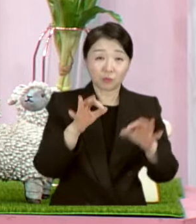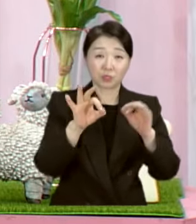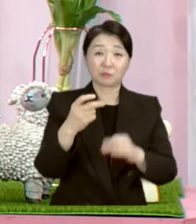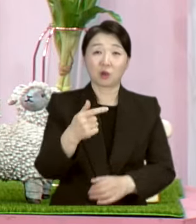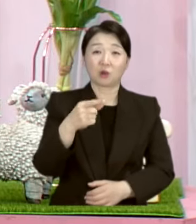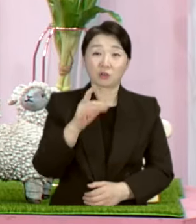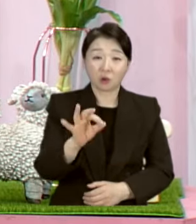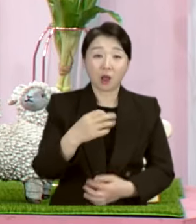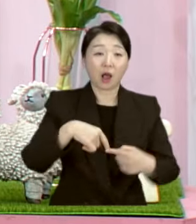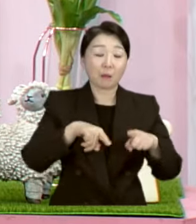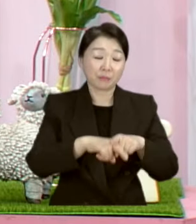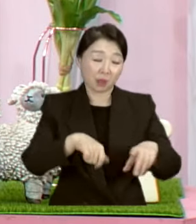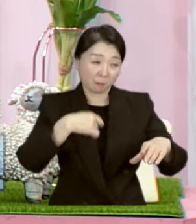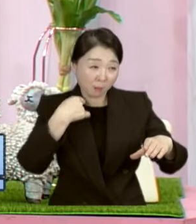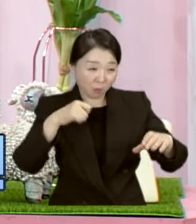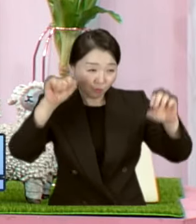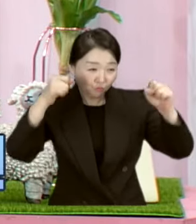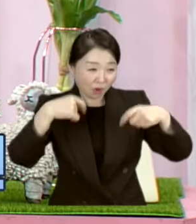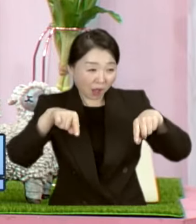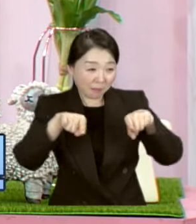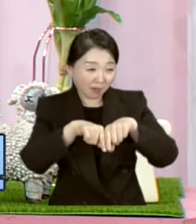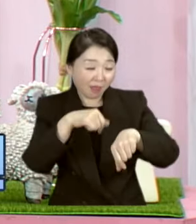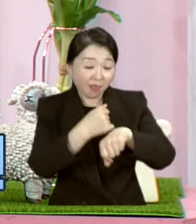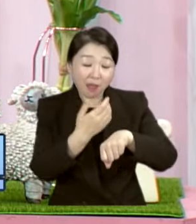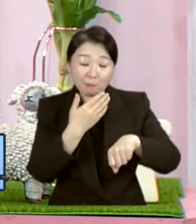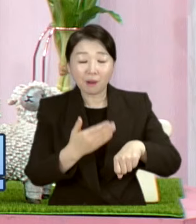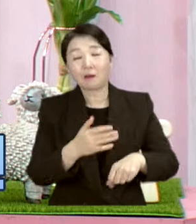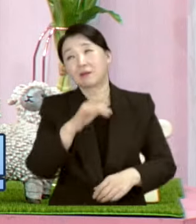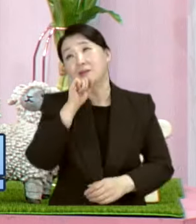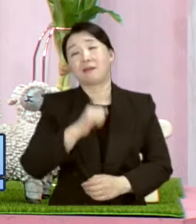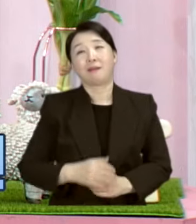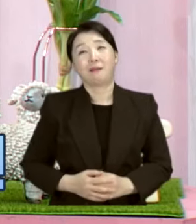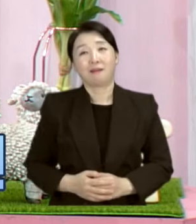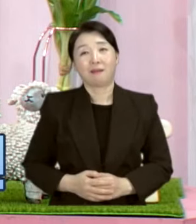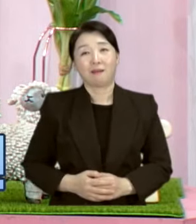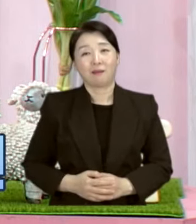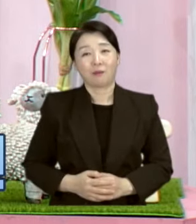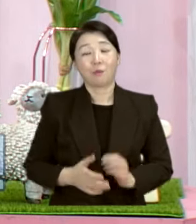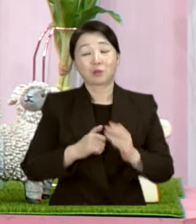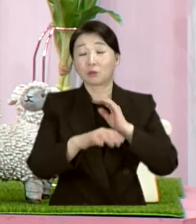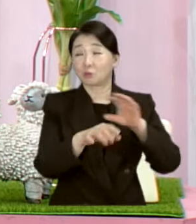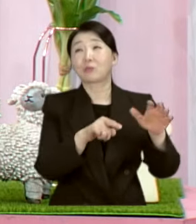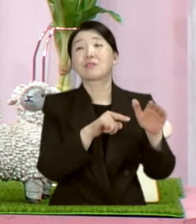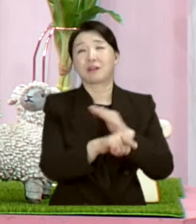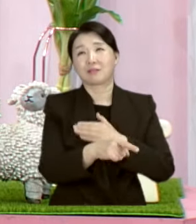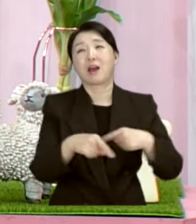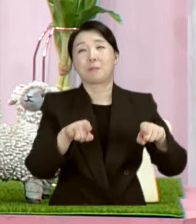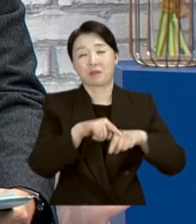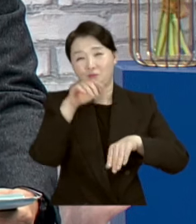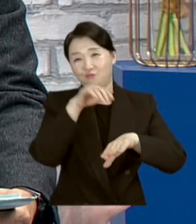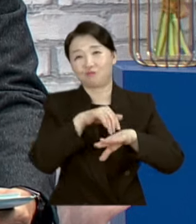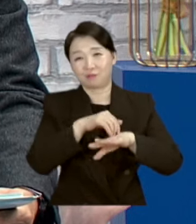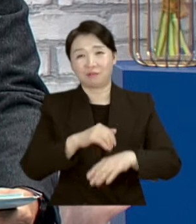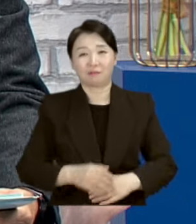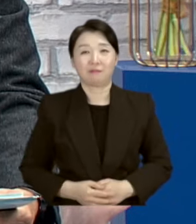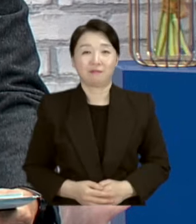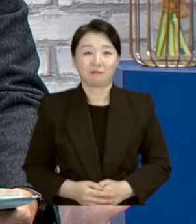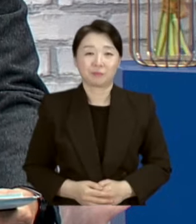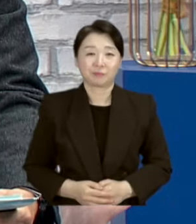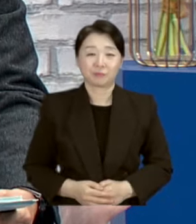선수랑 같이 밥을 먹고 같이 운동할 수 있다는 게 되는 굉장히 저기 선수촌 들어가서. 네. 어. 아니 근데 국가대표 되면은